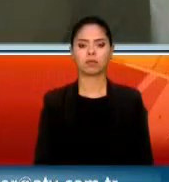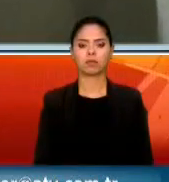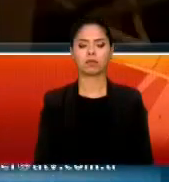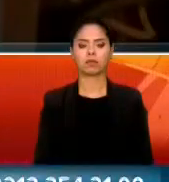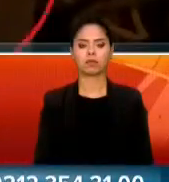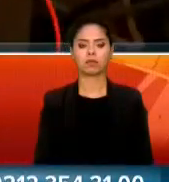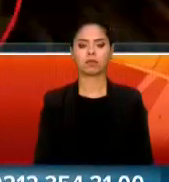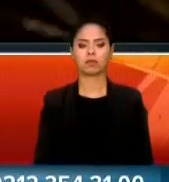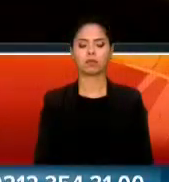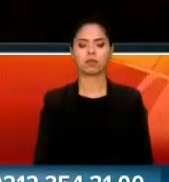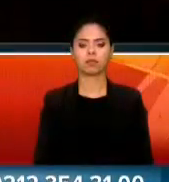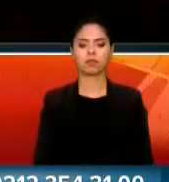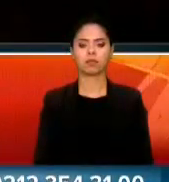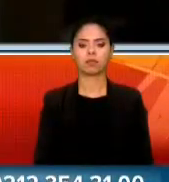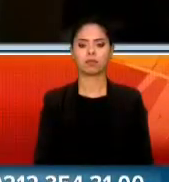Çıkaramadım adamı.